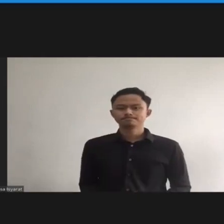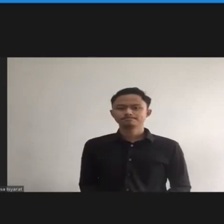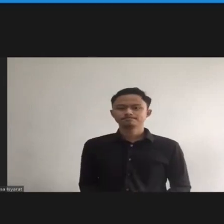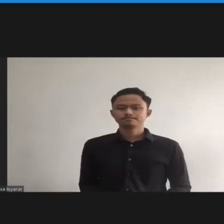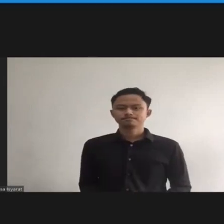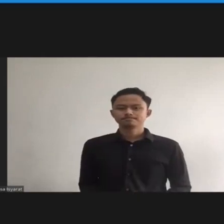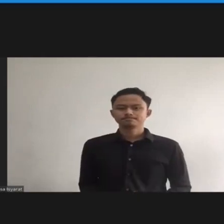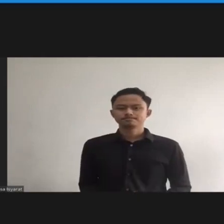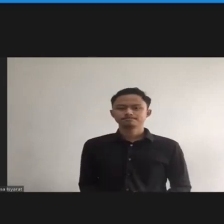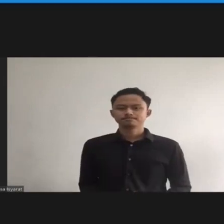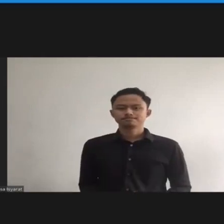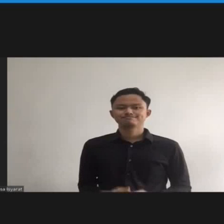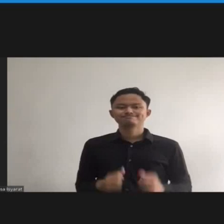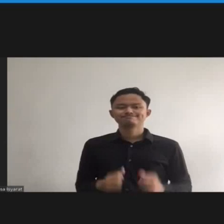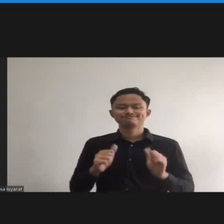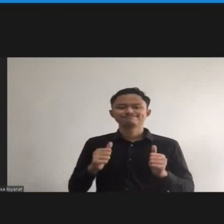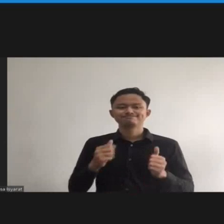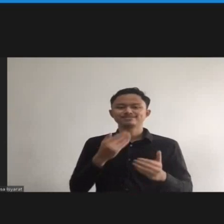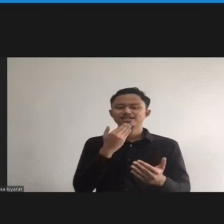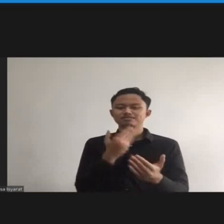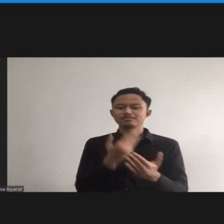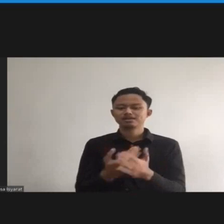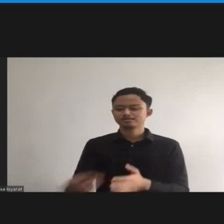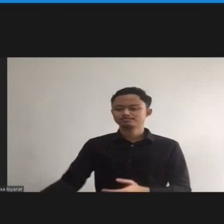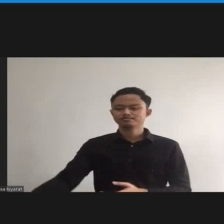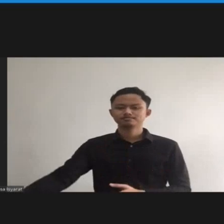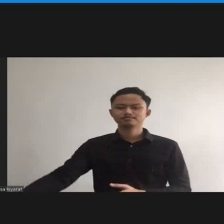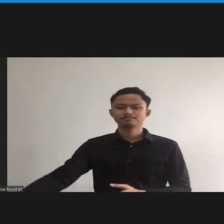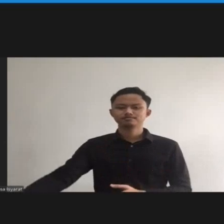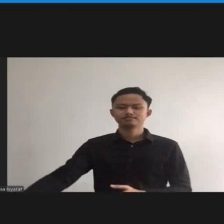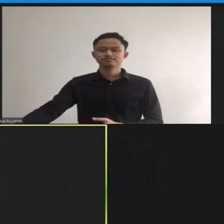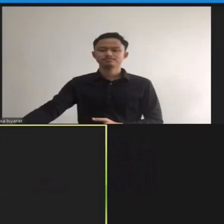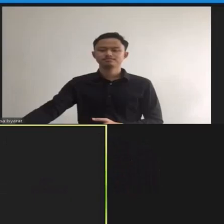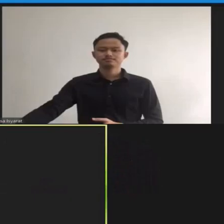Baik, terima kasih.